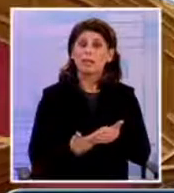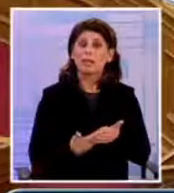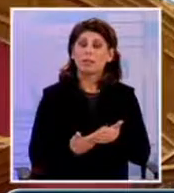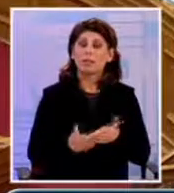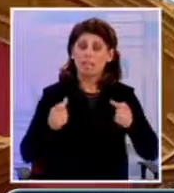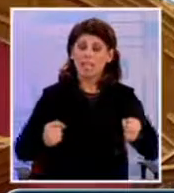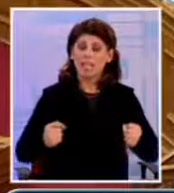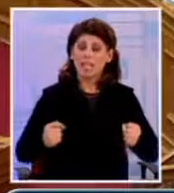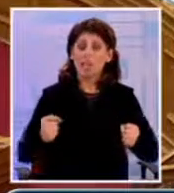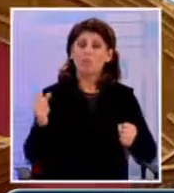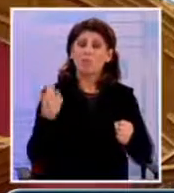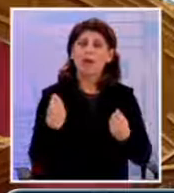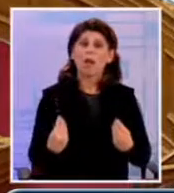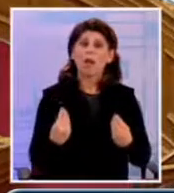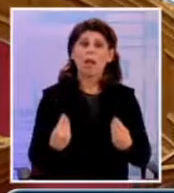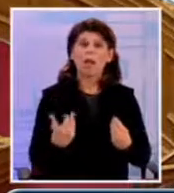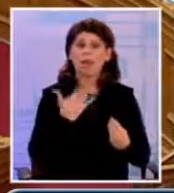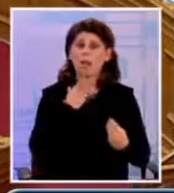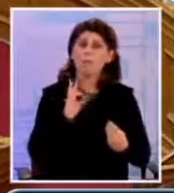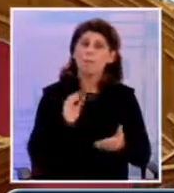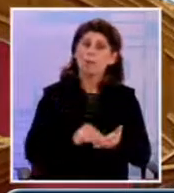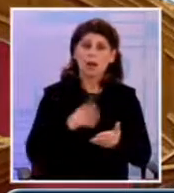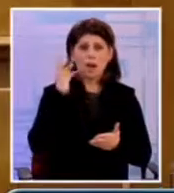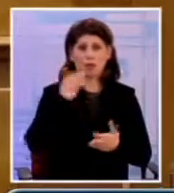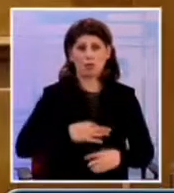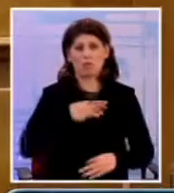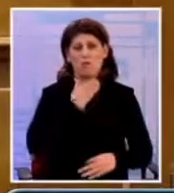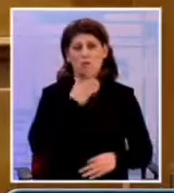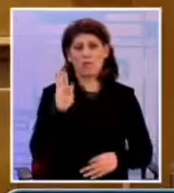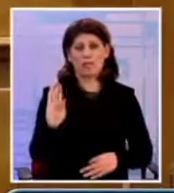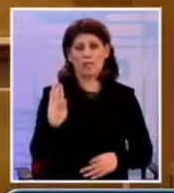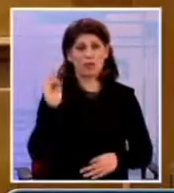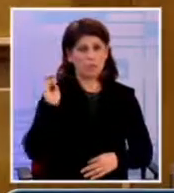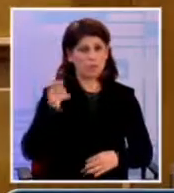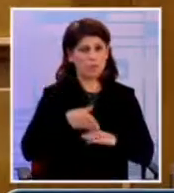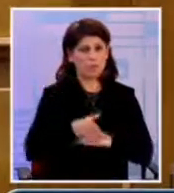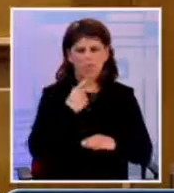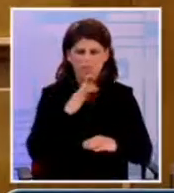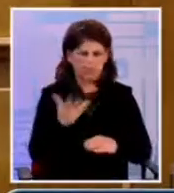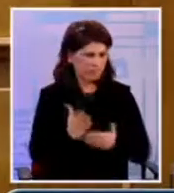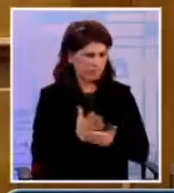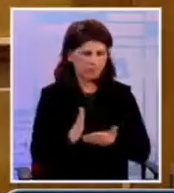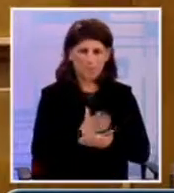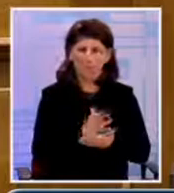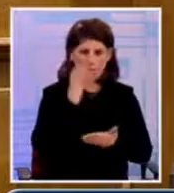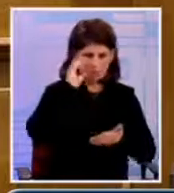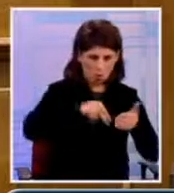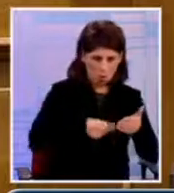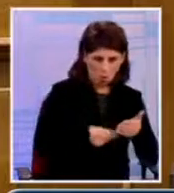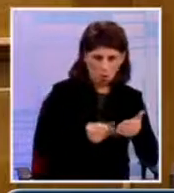δραστηριώσουμε καλά. Και επειδή πάλι άκουσα τον κύριο Βενιζέλο στην πολιτική του παρέμβαση, λέει, τι διχασμός είναι αυτός? Μνημόνιο,